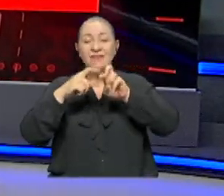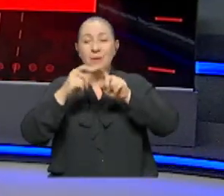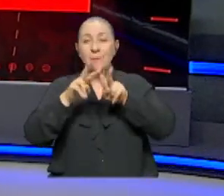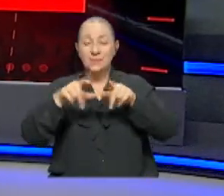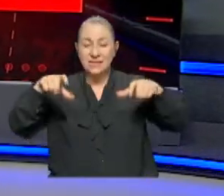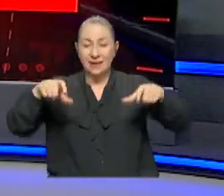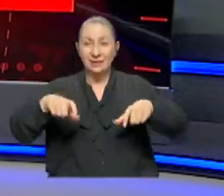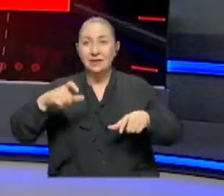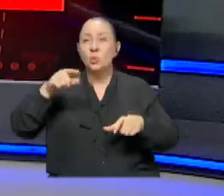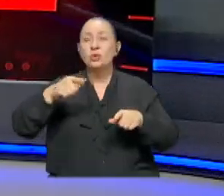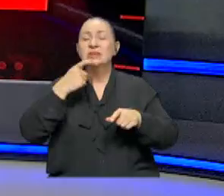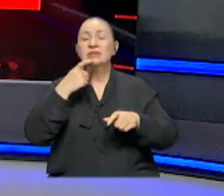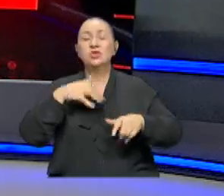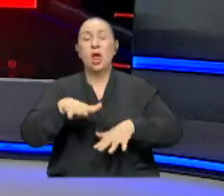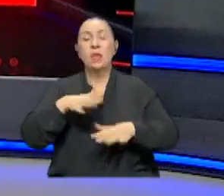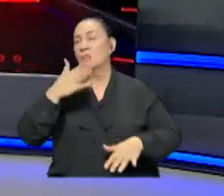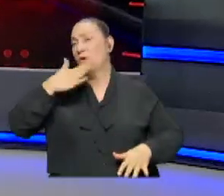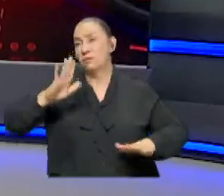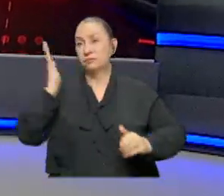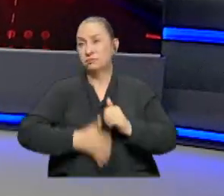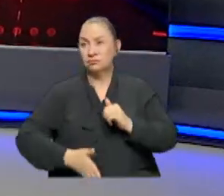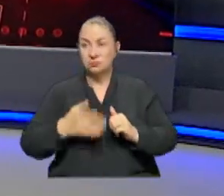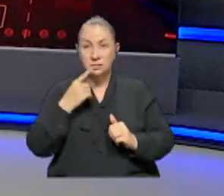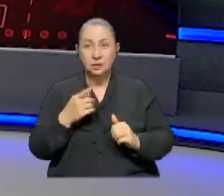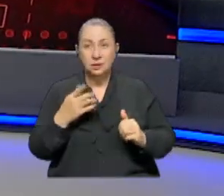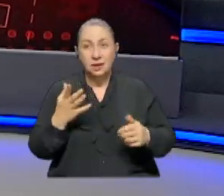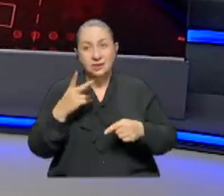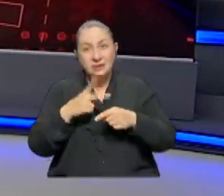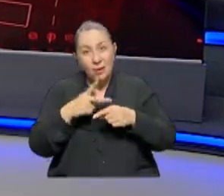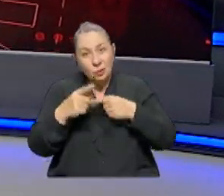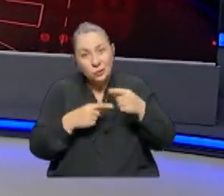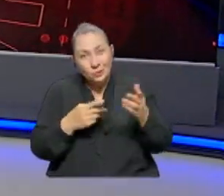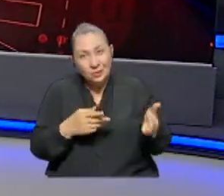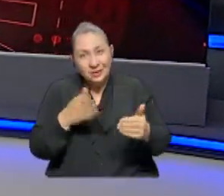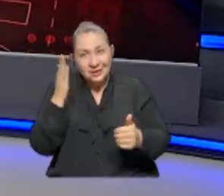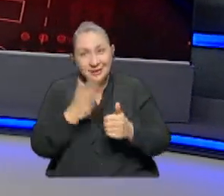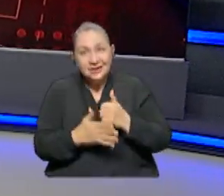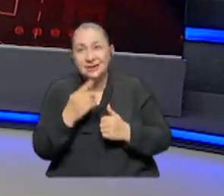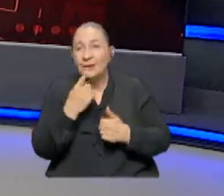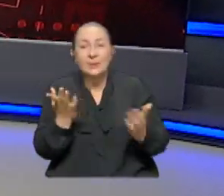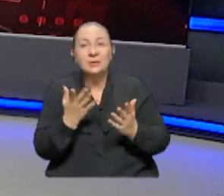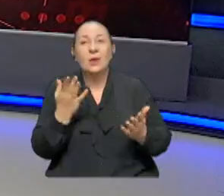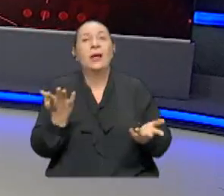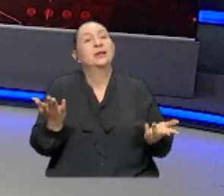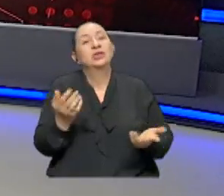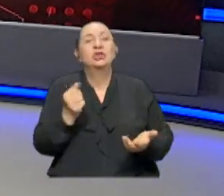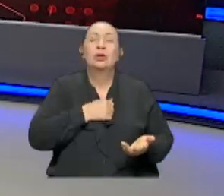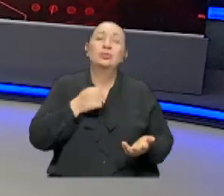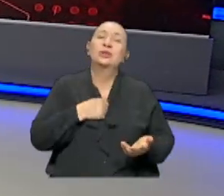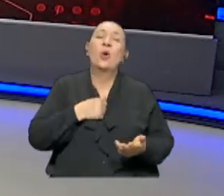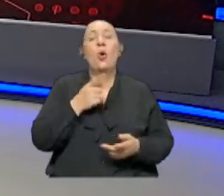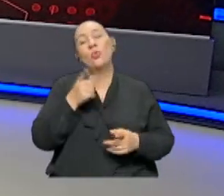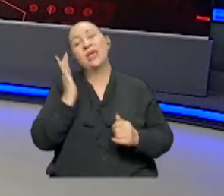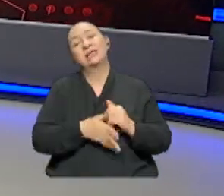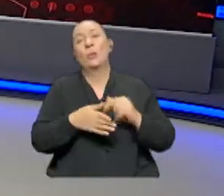yıl tören yapamayacaksınız dendi. Ya Z kuşağı bu. Yasak koyamazsınız öyle, hani canım sıkıldı onu